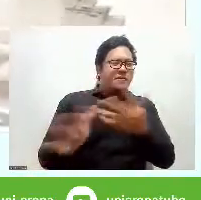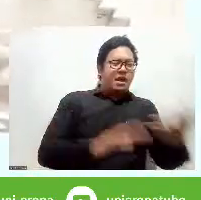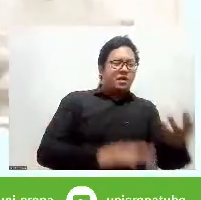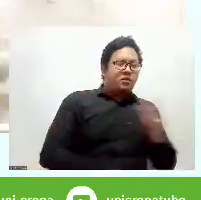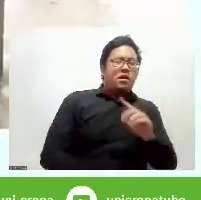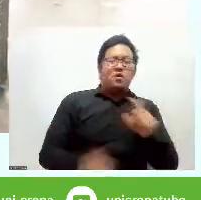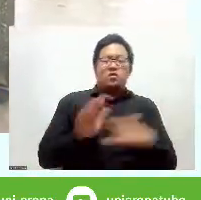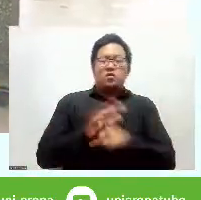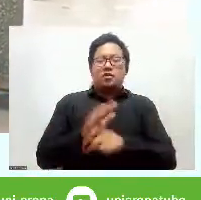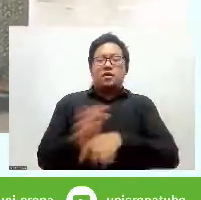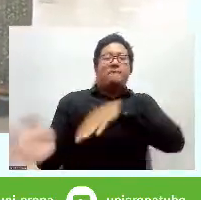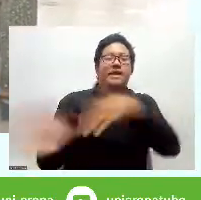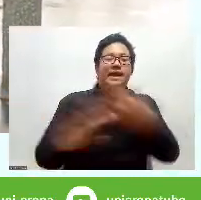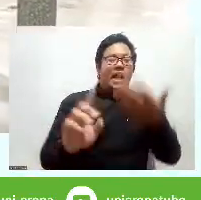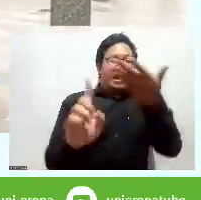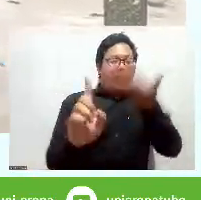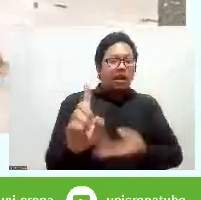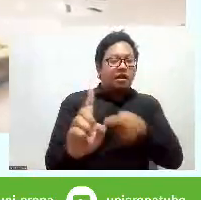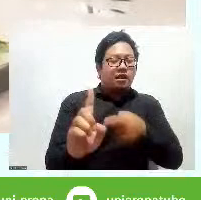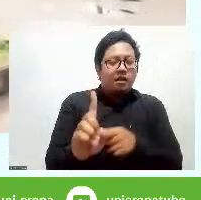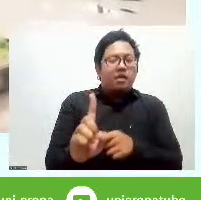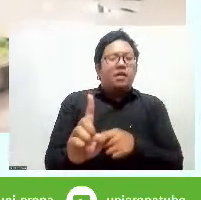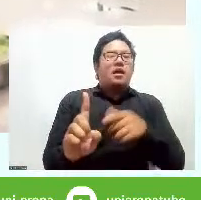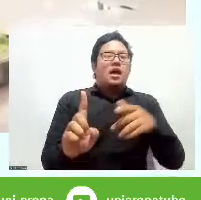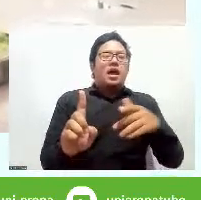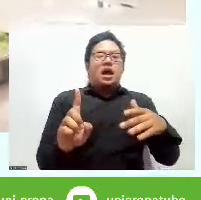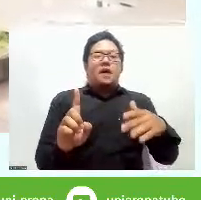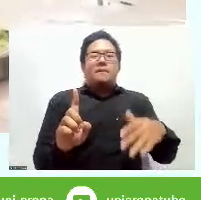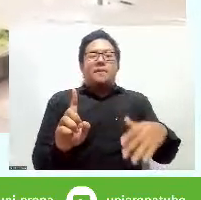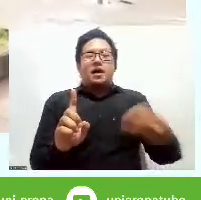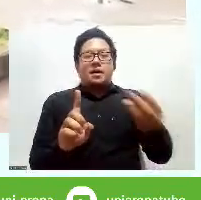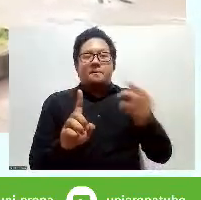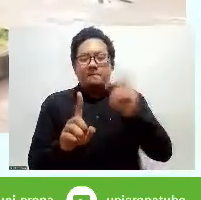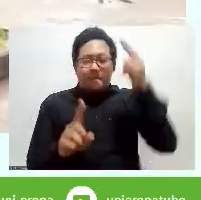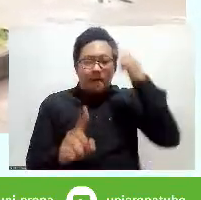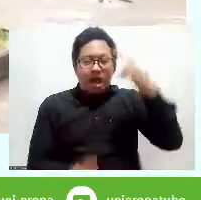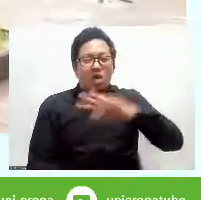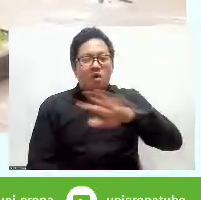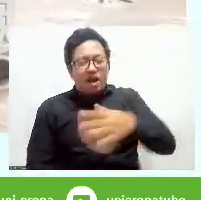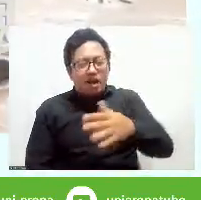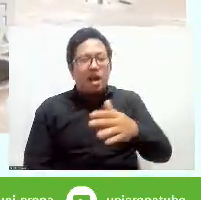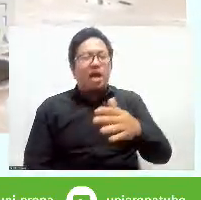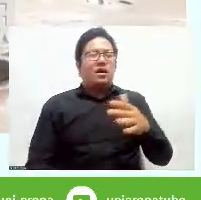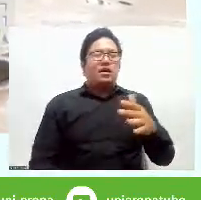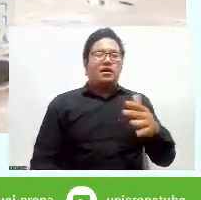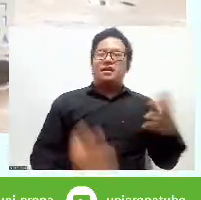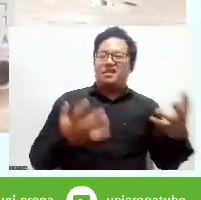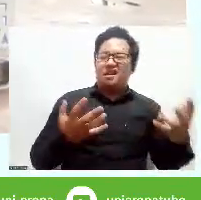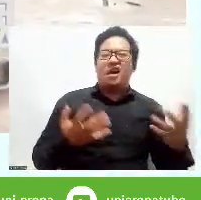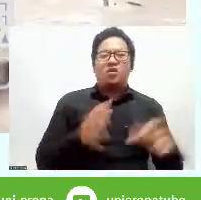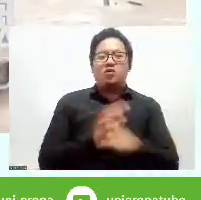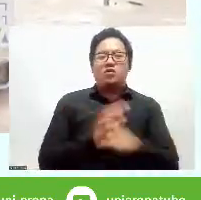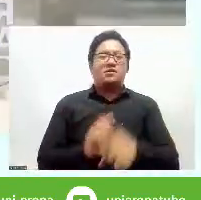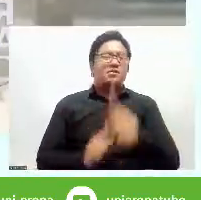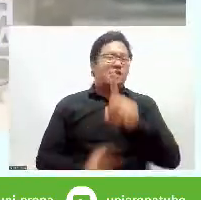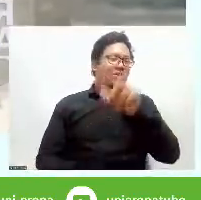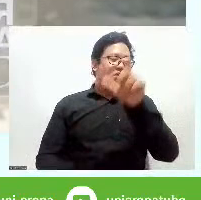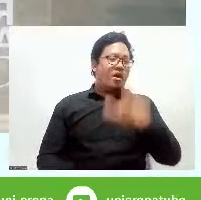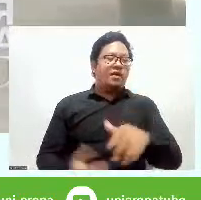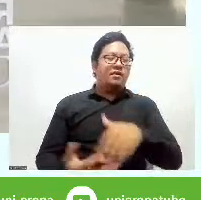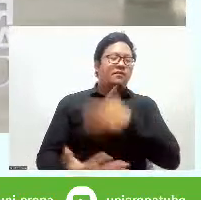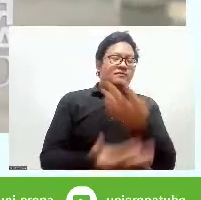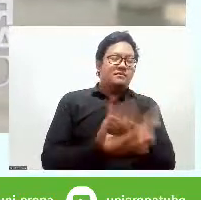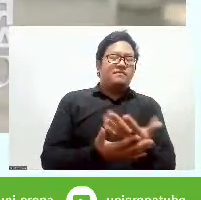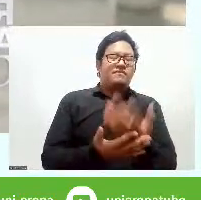keluarga menghidupi anak-istri orang tua barangkali maka ketika ada satu orang yang wafat dan dia tulang punggung maka akan memunculkan